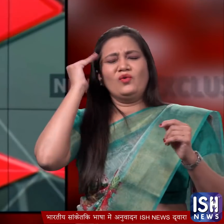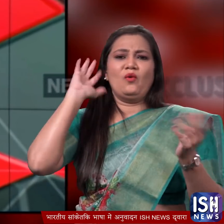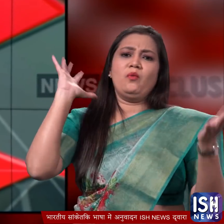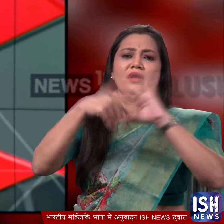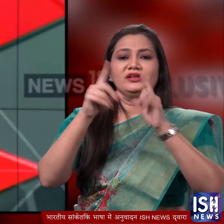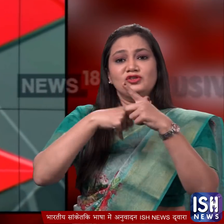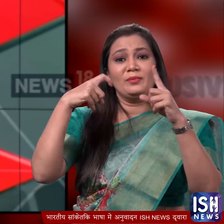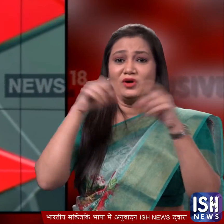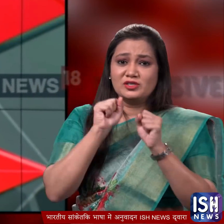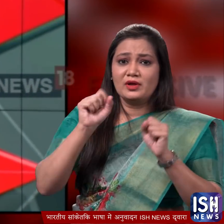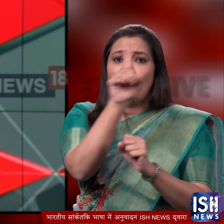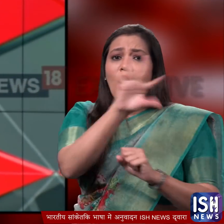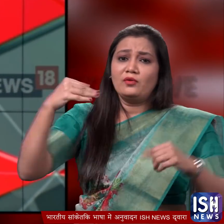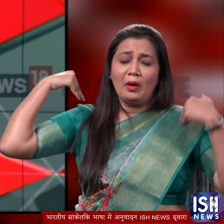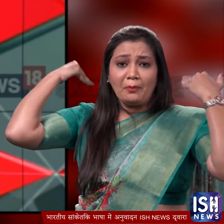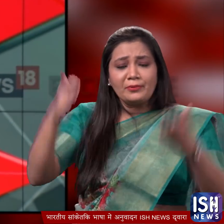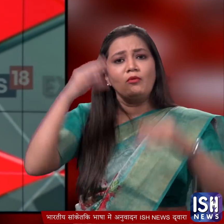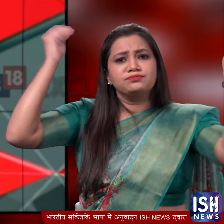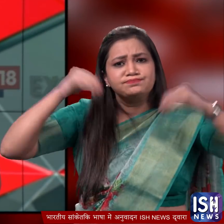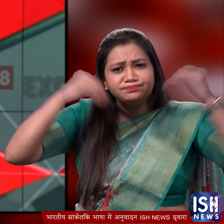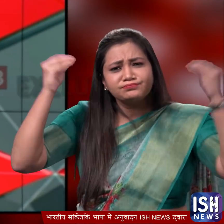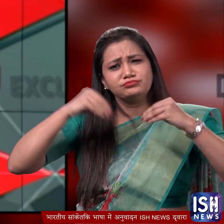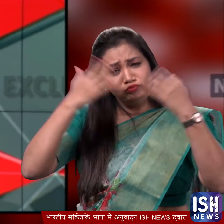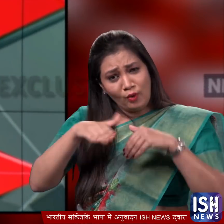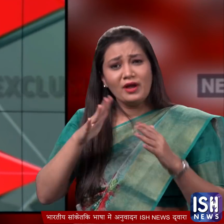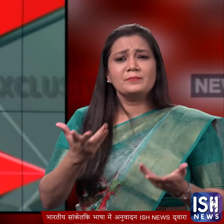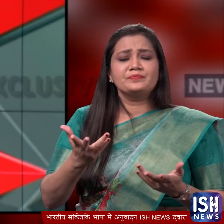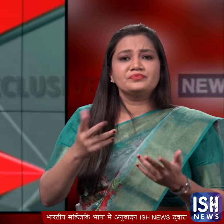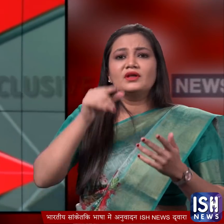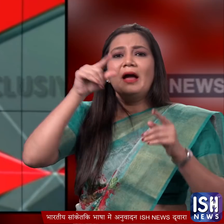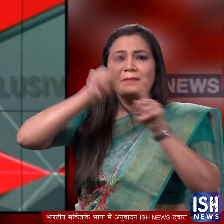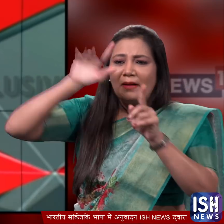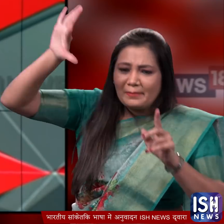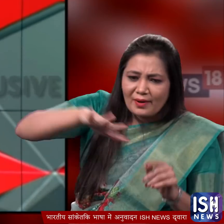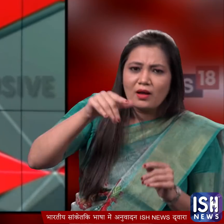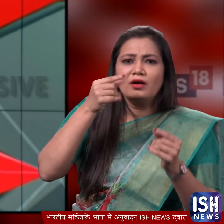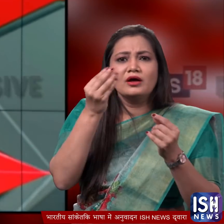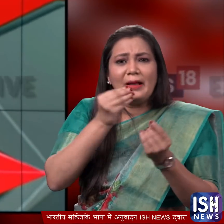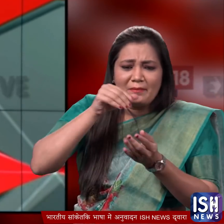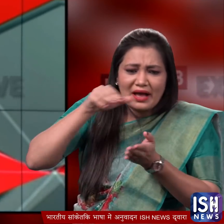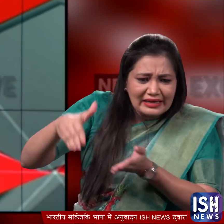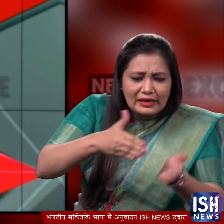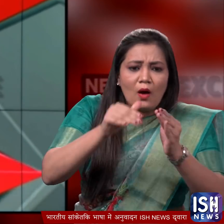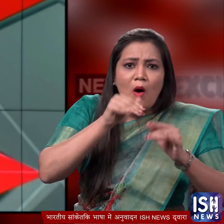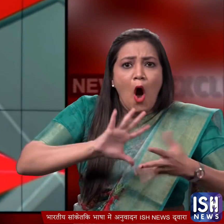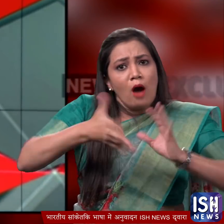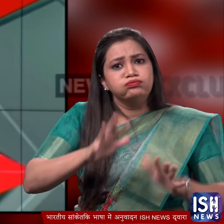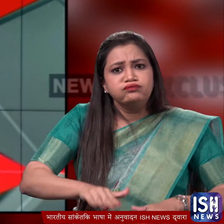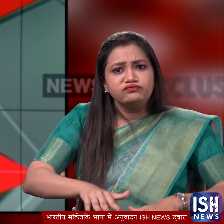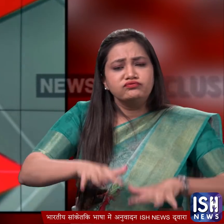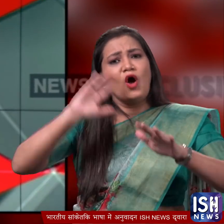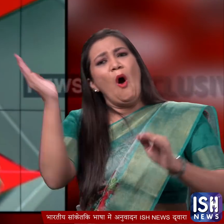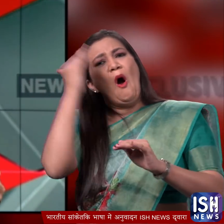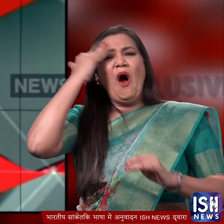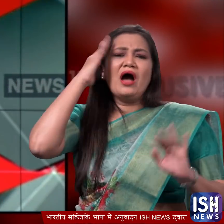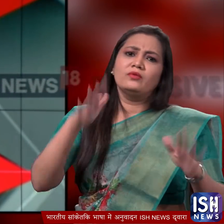दुनिया जान गई है कि जम्मू कश्मीर में पिछले 1 हफ्ते से बारिश और बर्फबारी हो रही है। पहाड़ी नदी नालों में थोड़ी सी बारिश के बाद उफान आ जाता है।